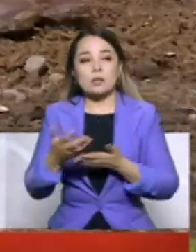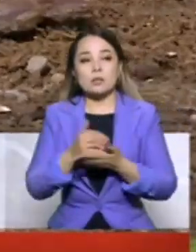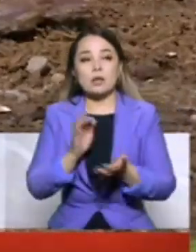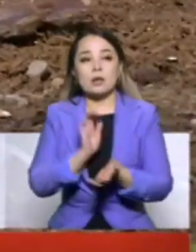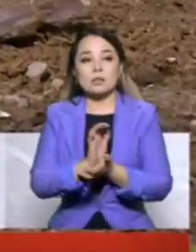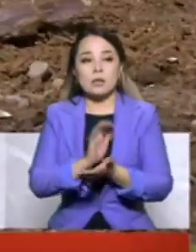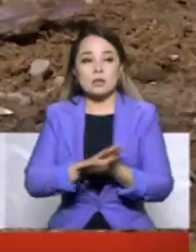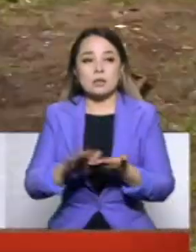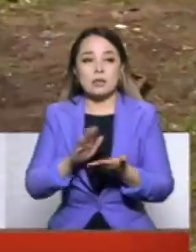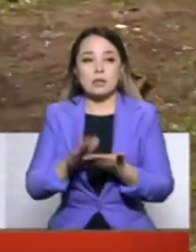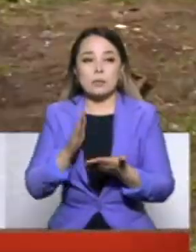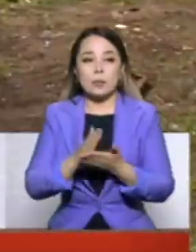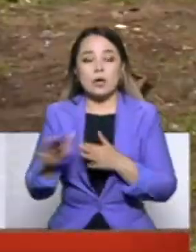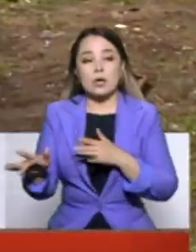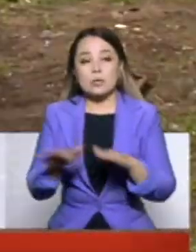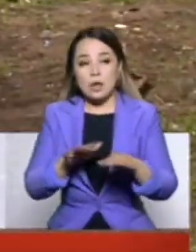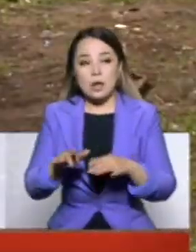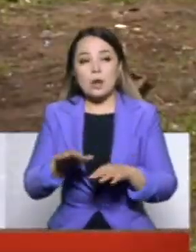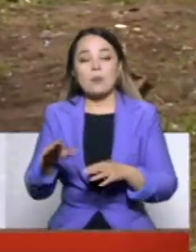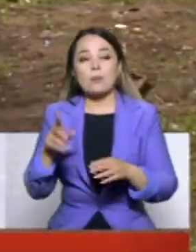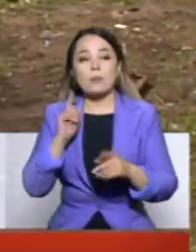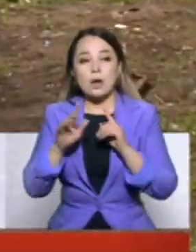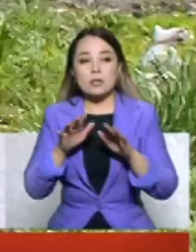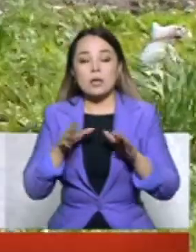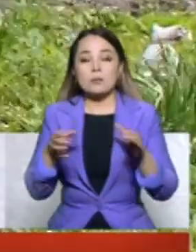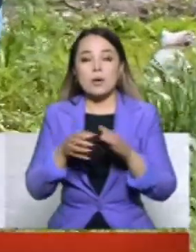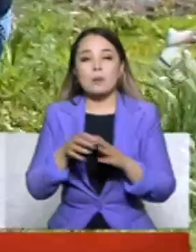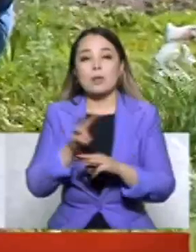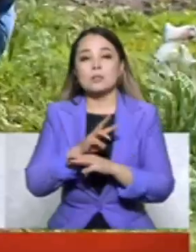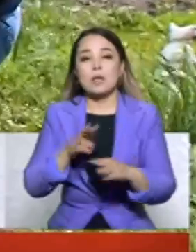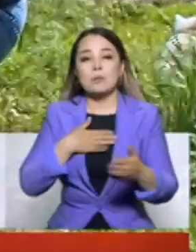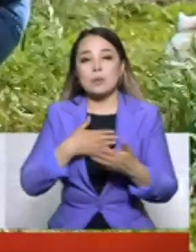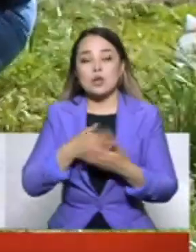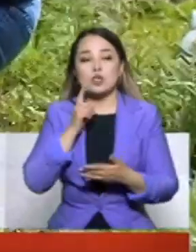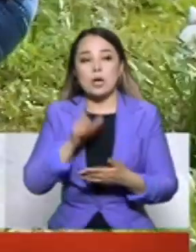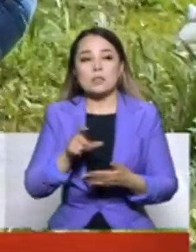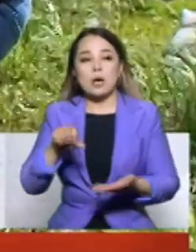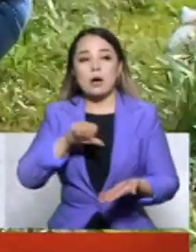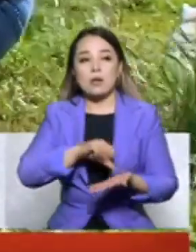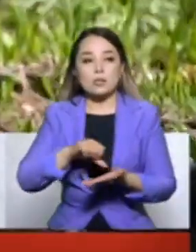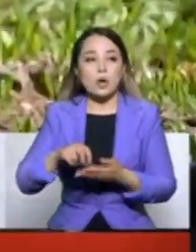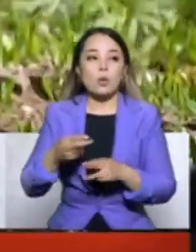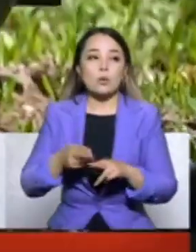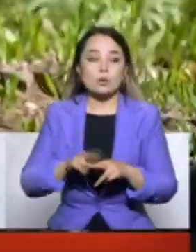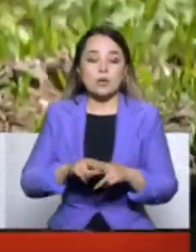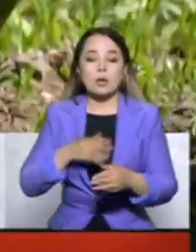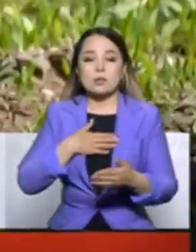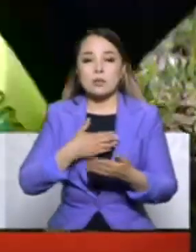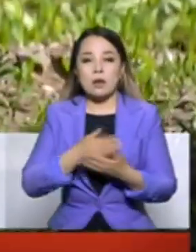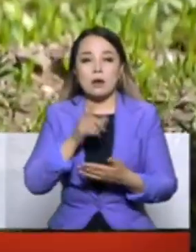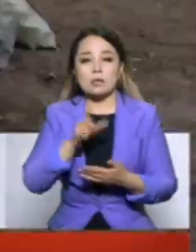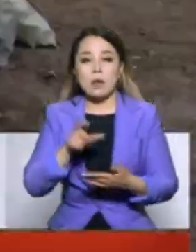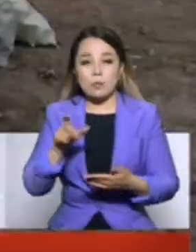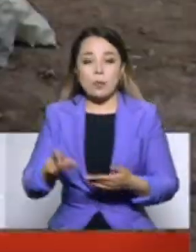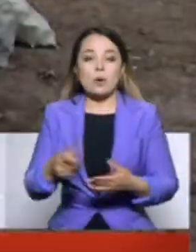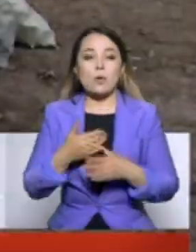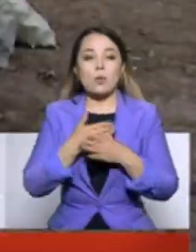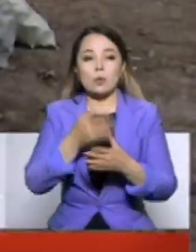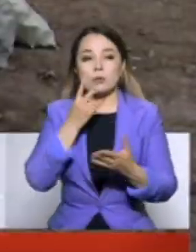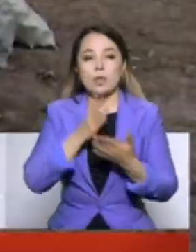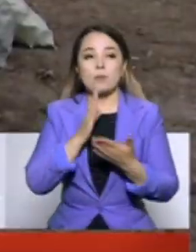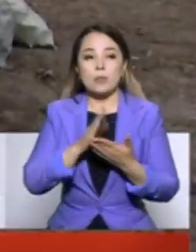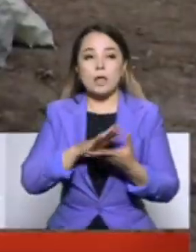қоқыстан тазартты. Іс-шараға парламент мәслихат депутаттары мен белсенді жастар қатысты және сол маңдағы ынталы азаматтар қол көмегін